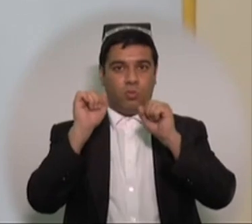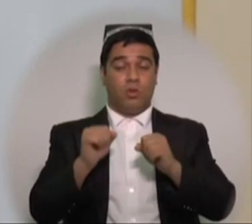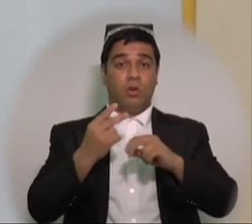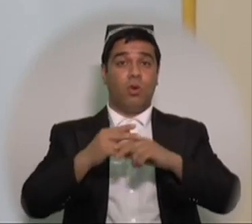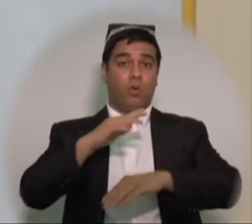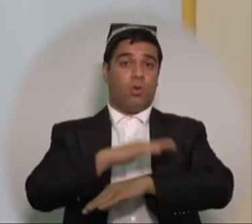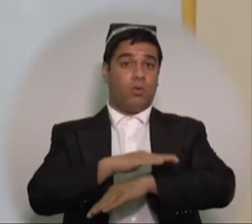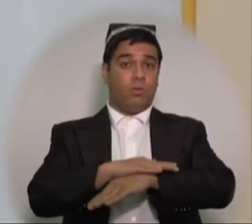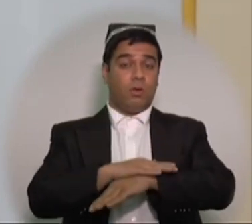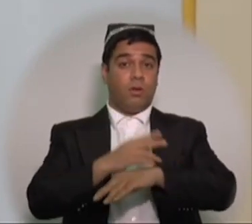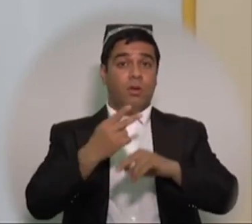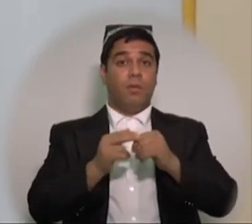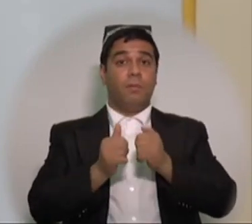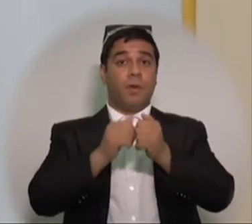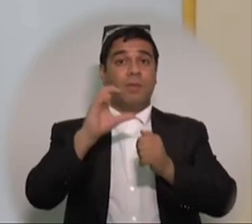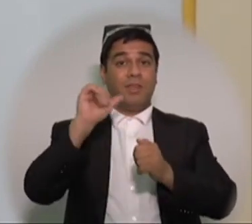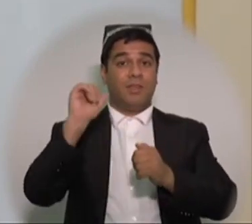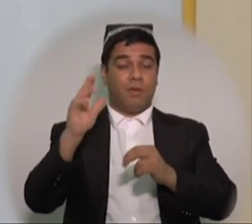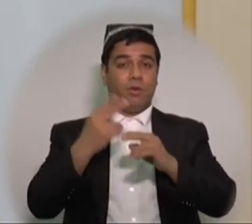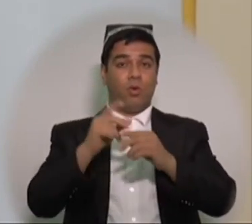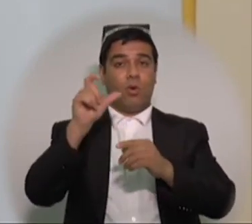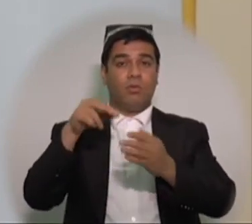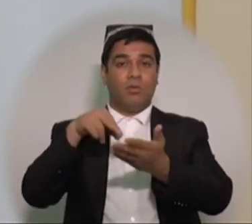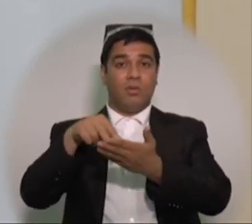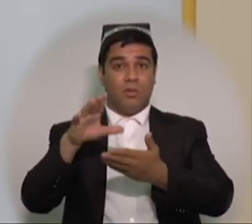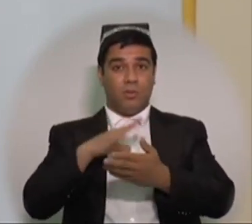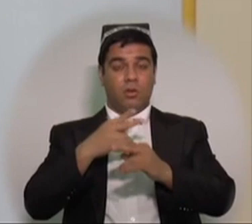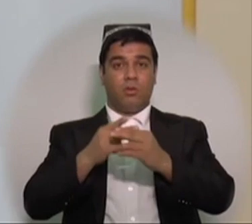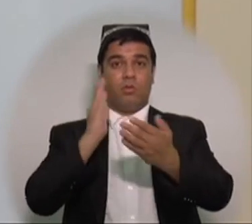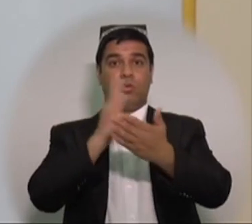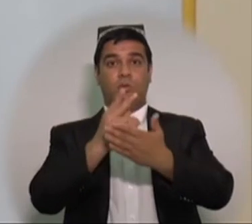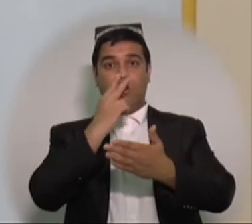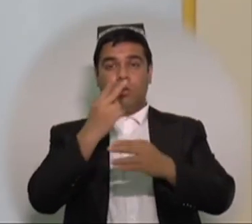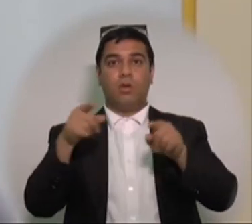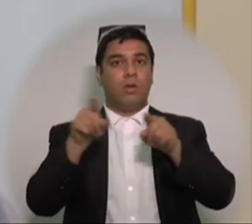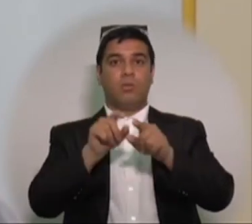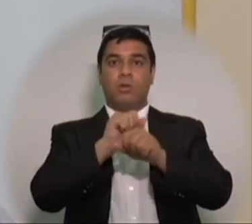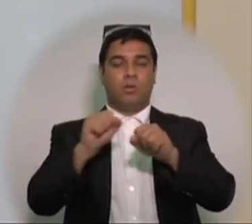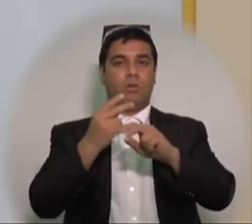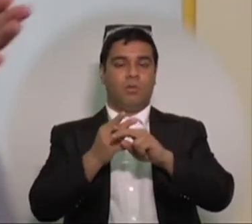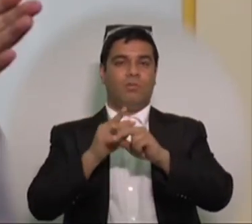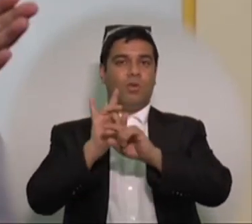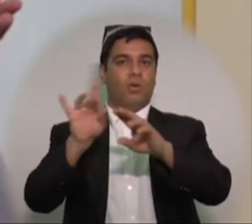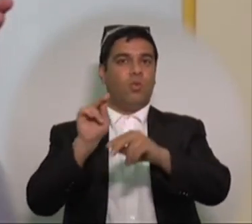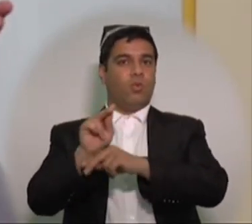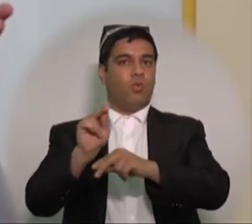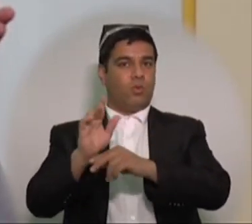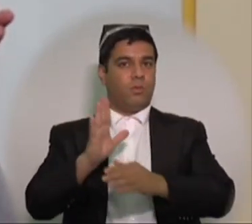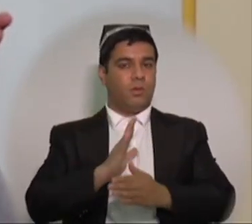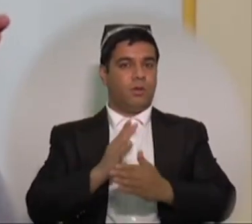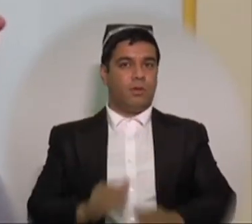Ekrem aleyhissalatu vesselam bir çakır uçunu aldılarına çıkandı, şu doğru karab durgen de onda akılma, bunda akıldı, burup nereye